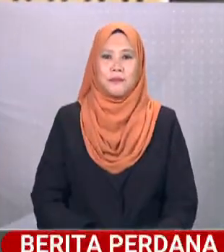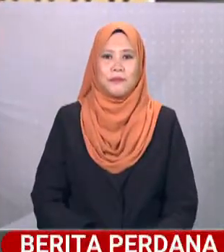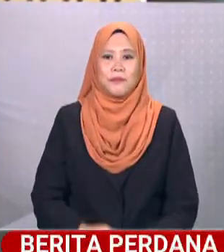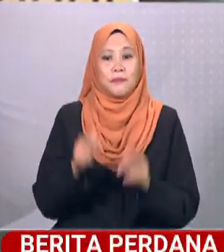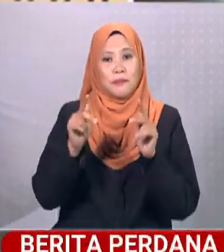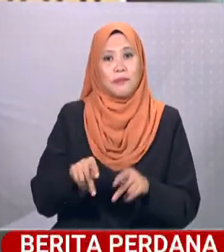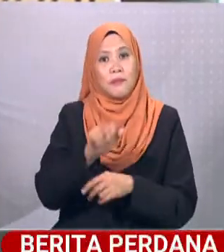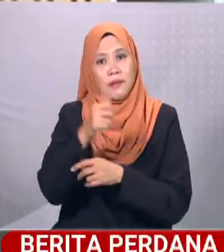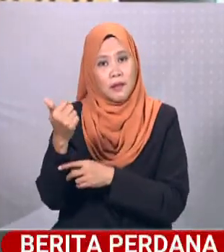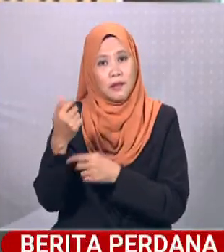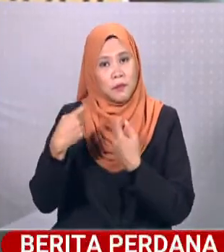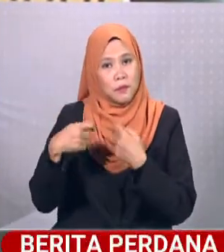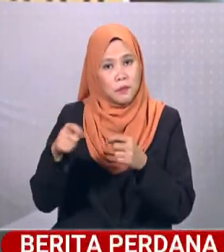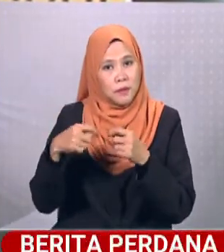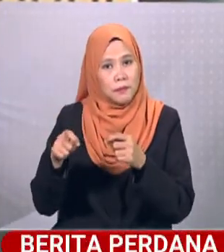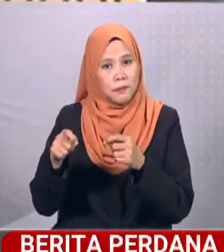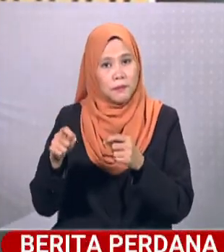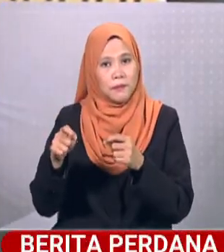Pihak-pihak lain cuba